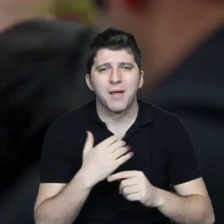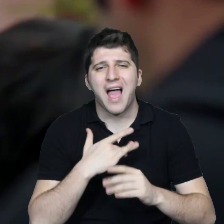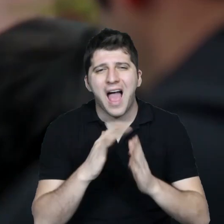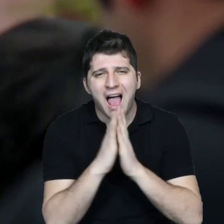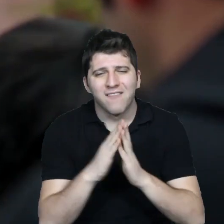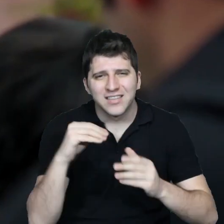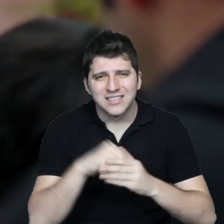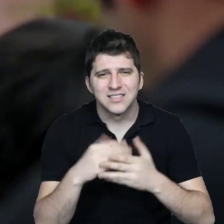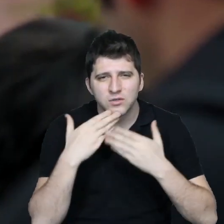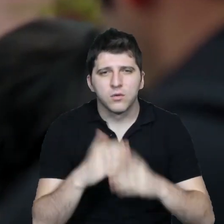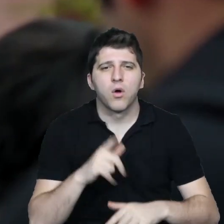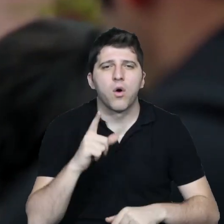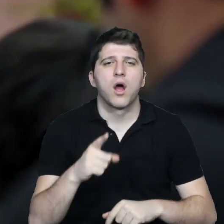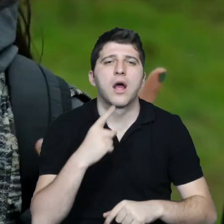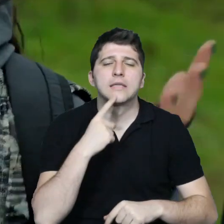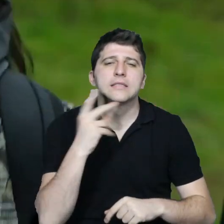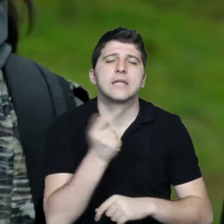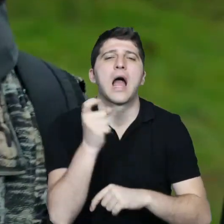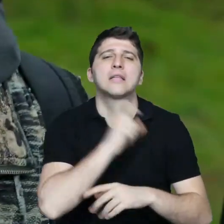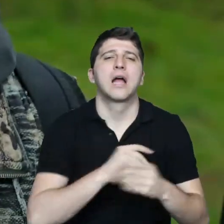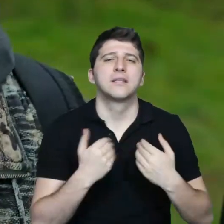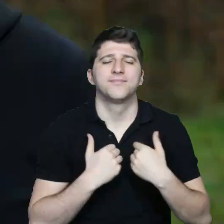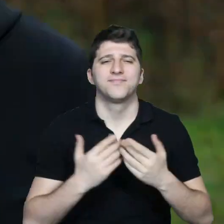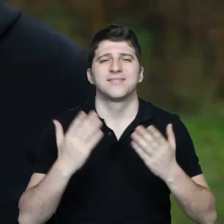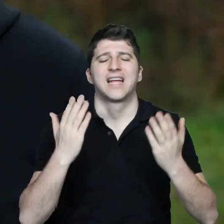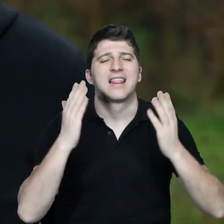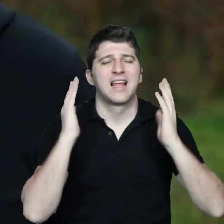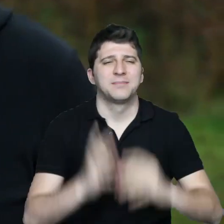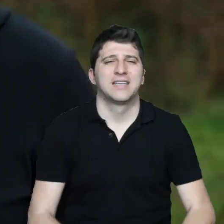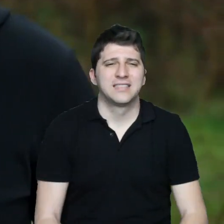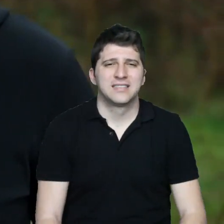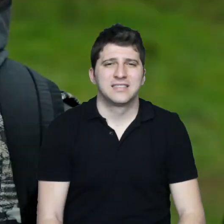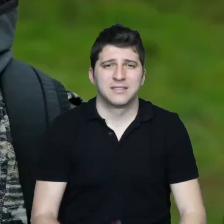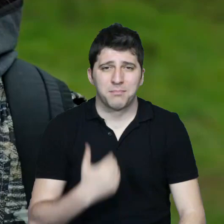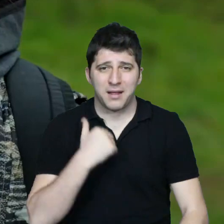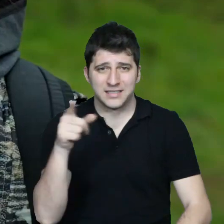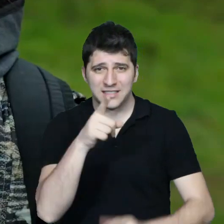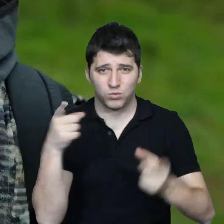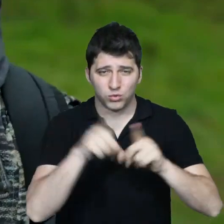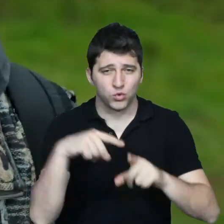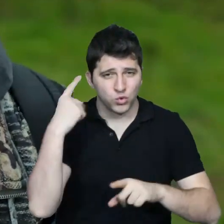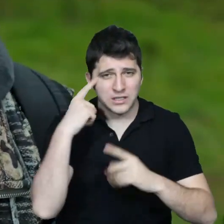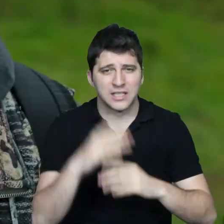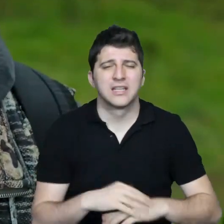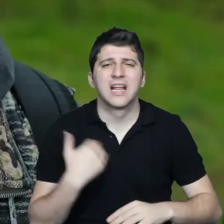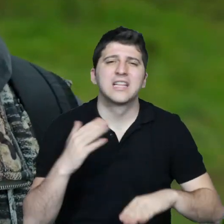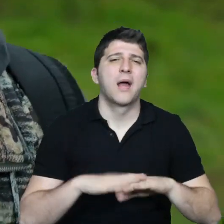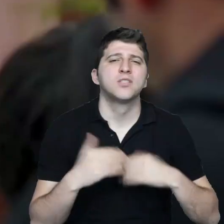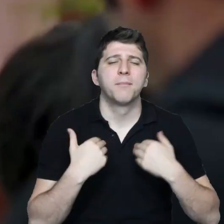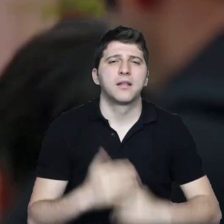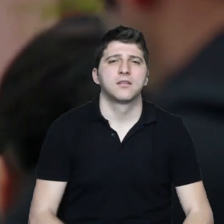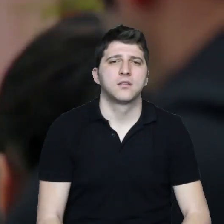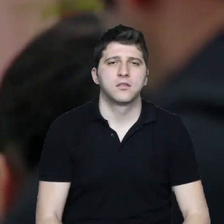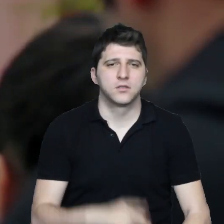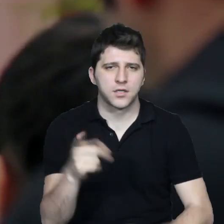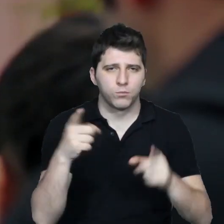affettireyim diye şey ettim. O sırada ağzımdan kaçtı. Allah'ım ya. Benim sizi buluşturduğumu düşünecek kız. Allah'ım ne yapacağım ben?